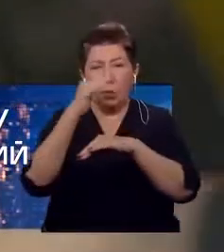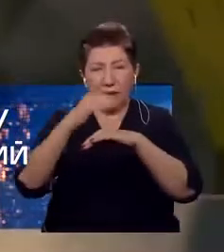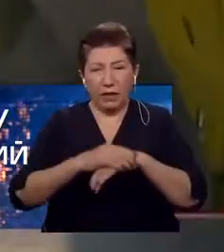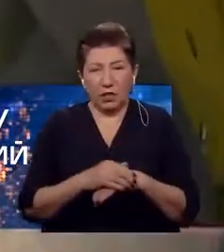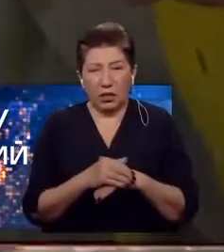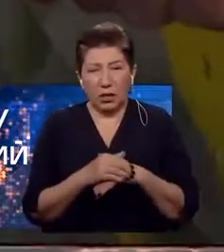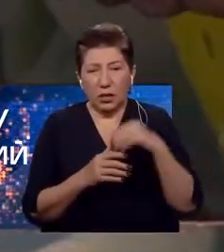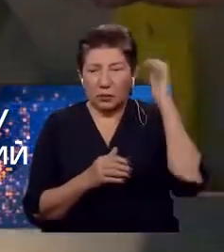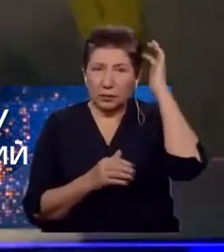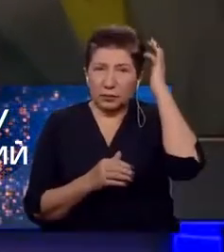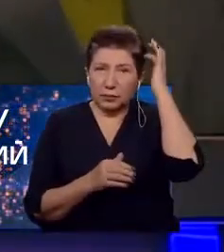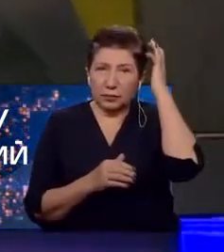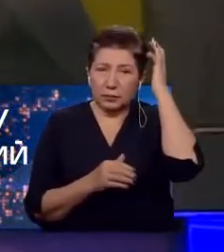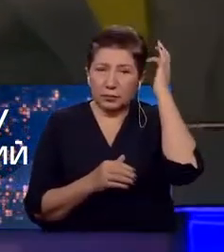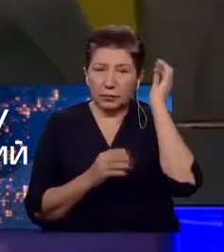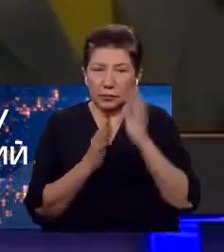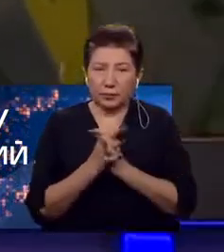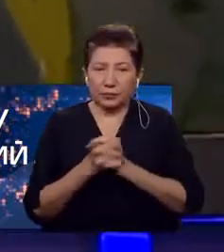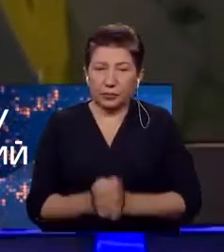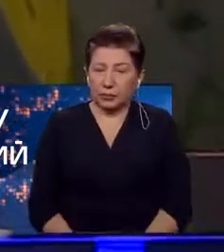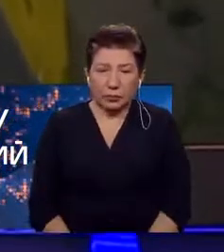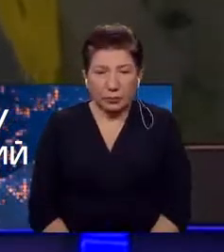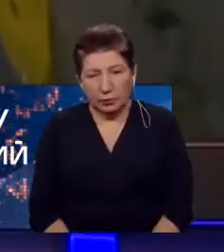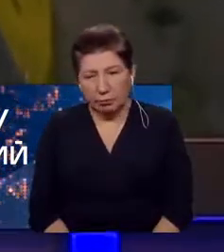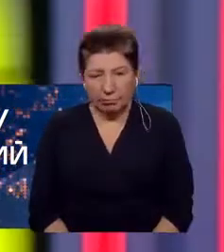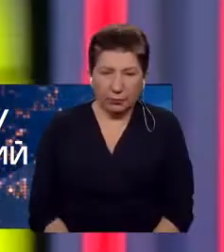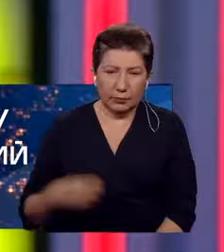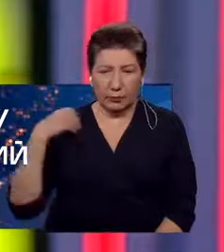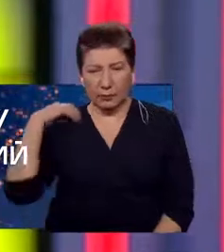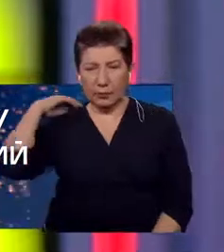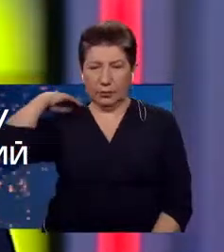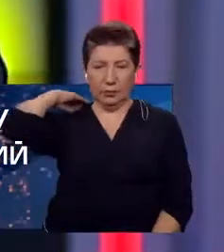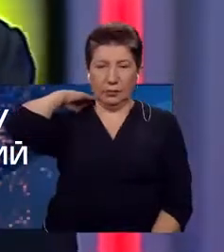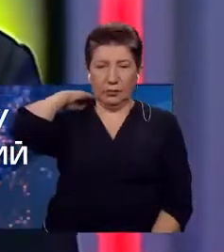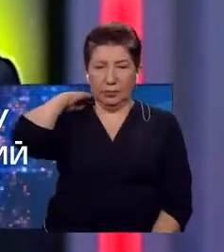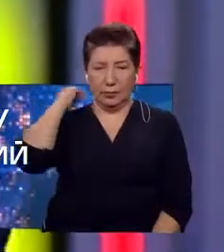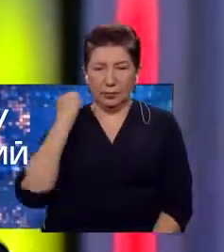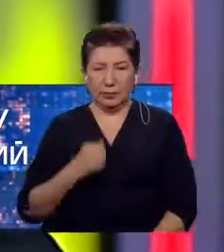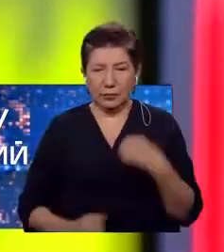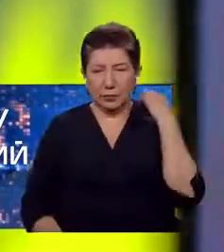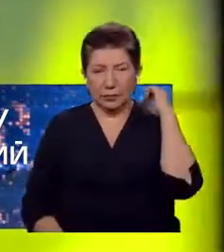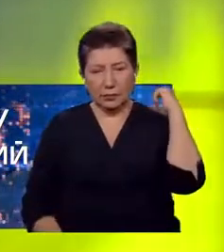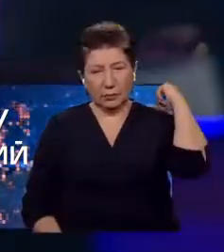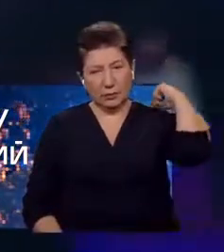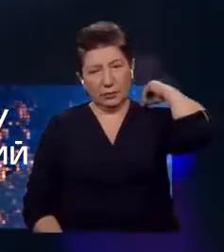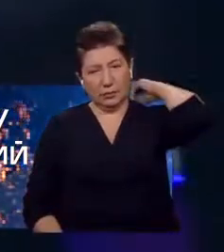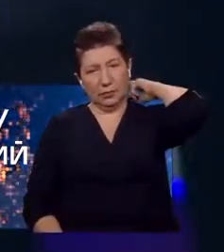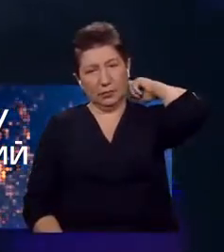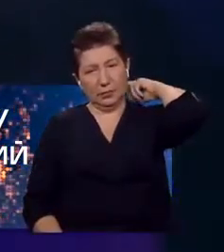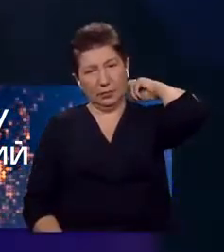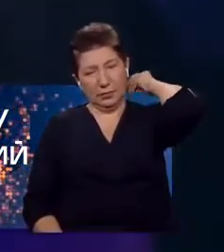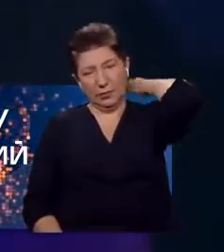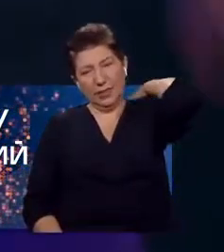змушують заплатити половину доходів домогосподарства за газ. Пане Коболєв, не переговорите. Це пан Каплін.